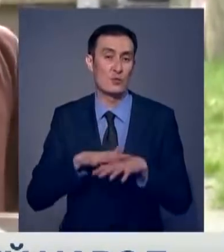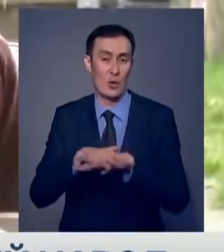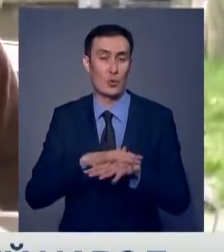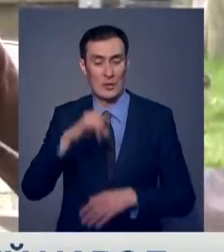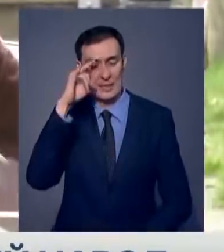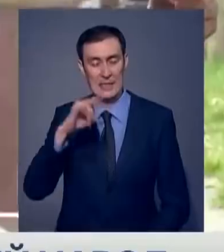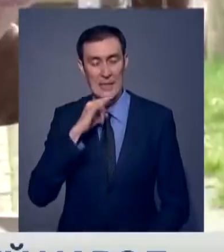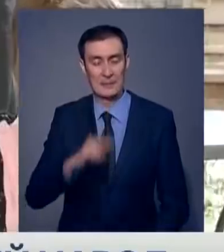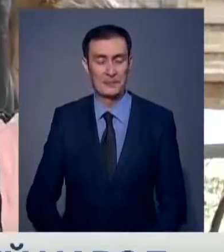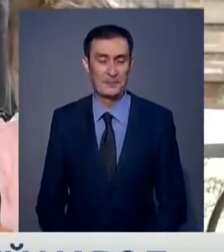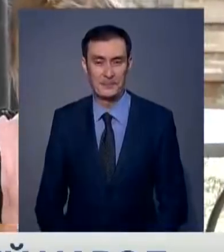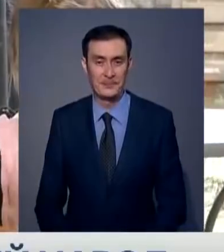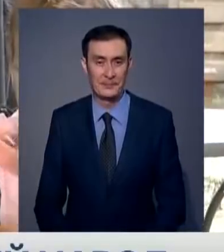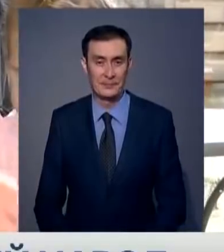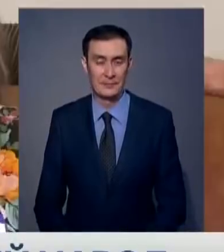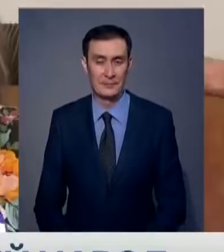казахскому народу.